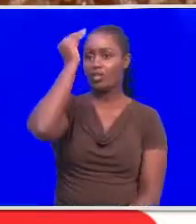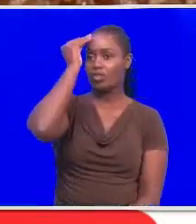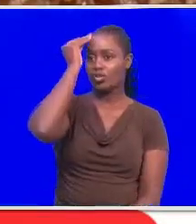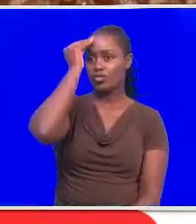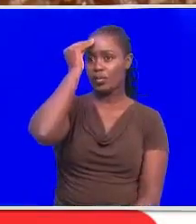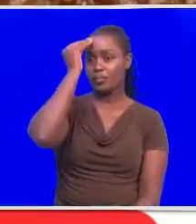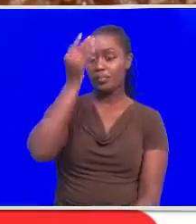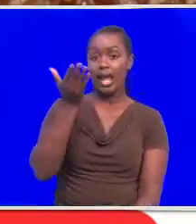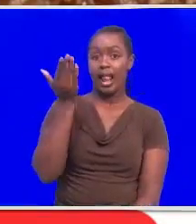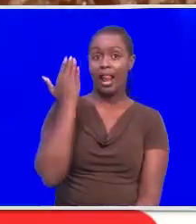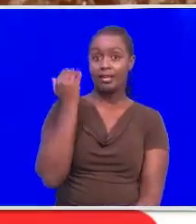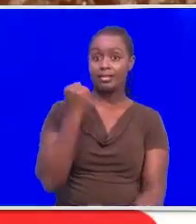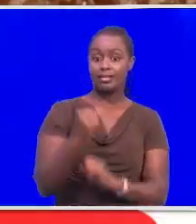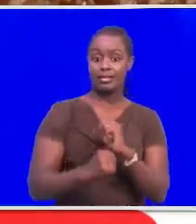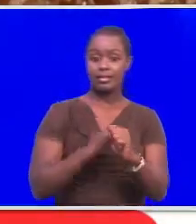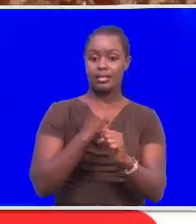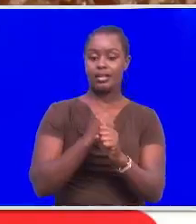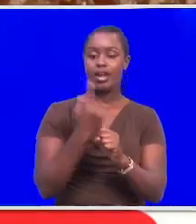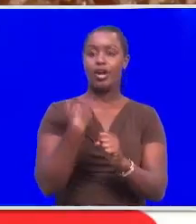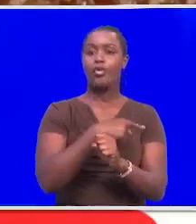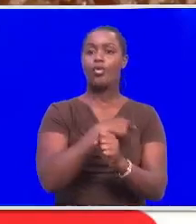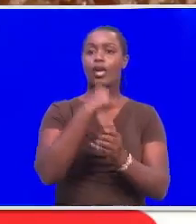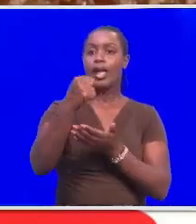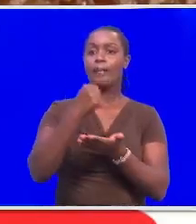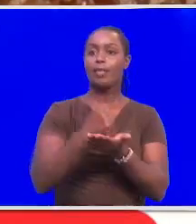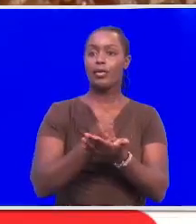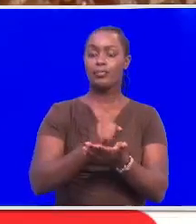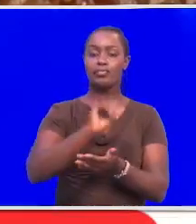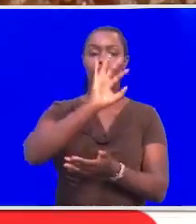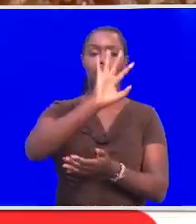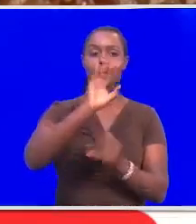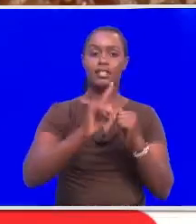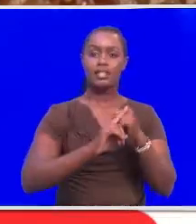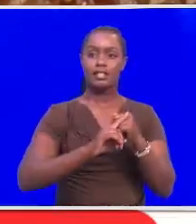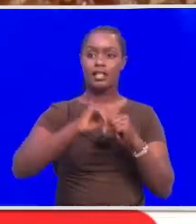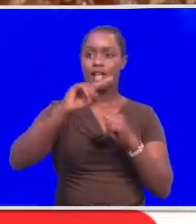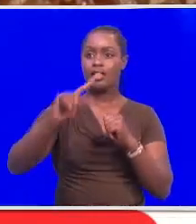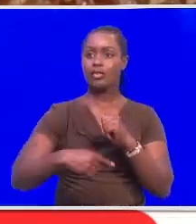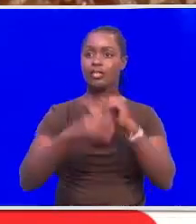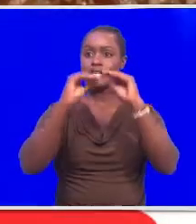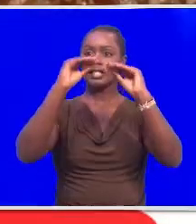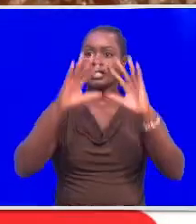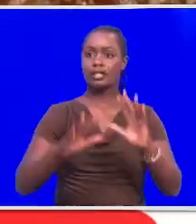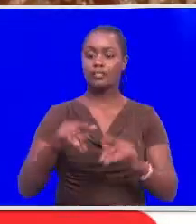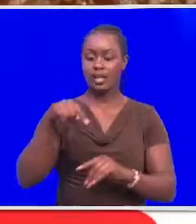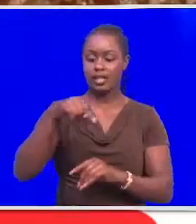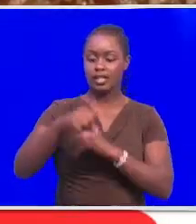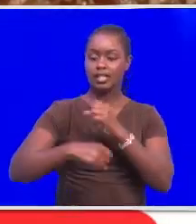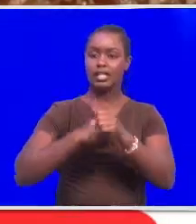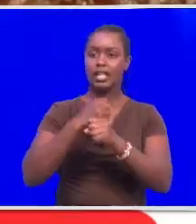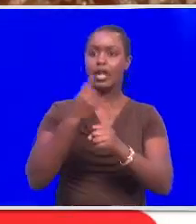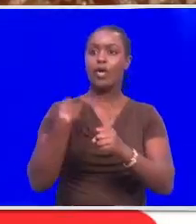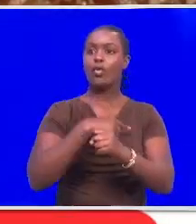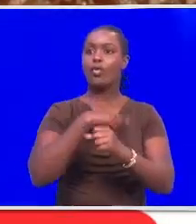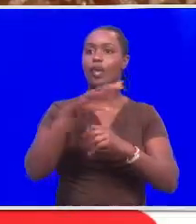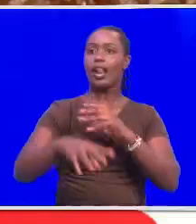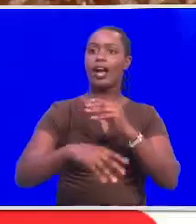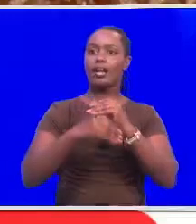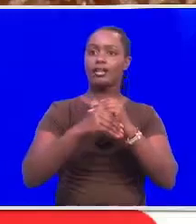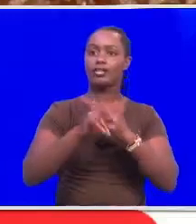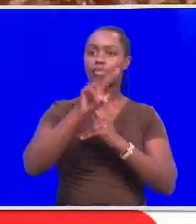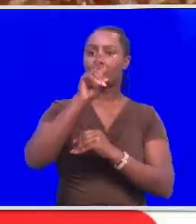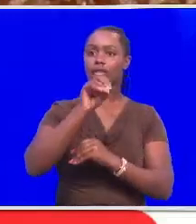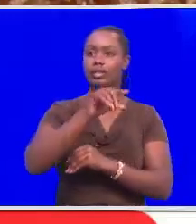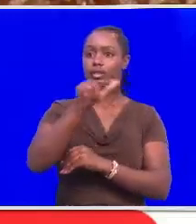Mwaka uliopita tuliajiri waalimu 1056. Mwaka huu tutaajiri waalimu